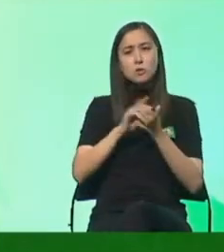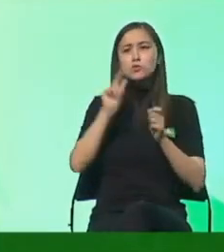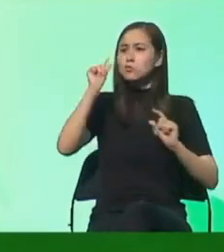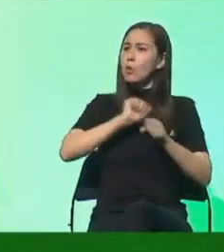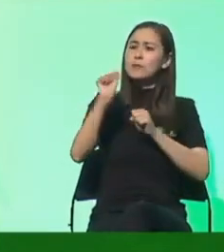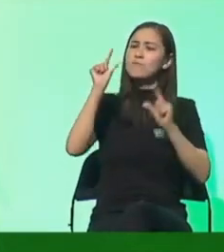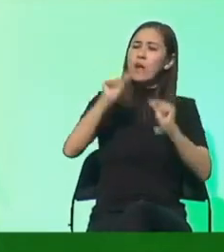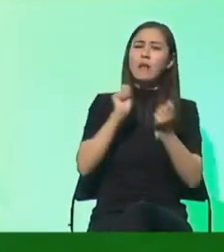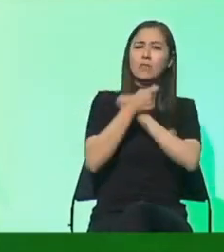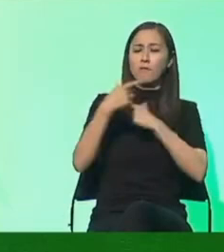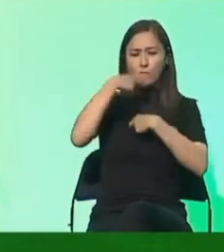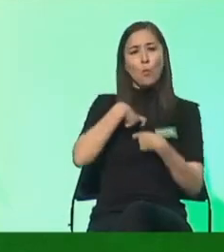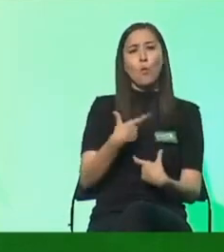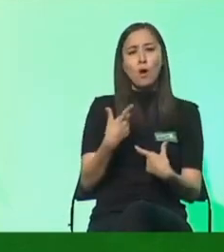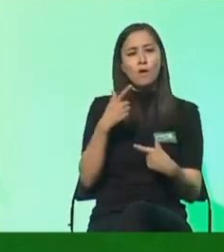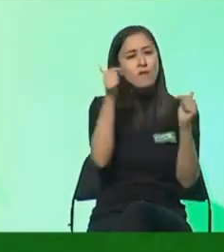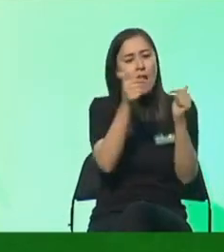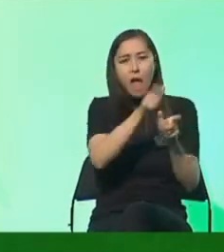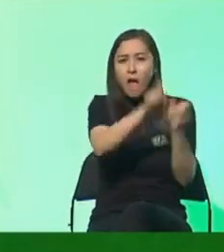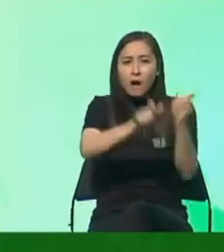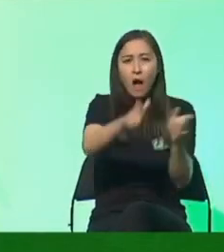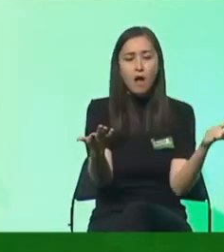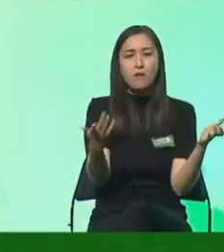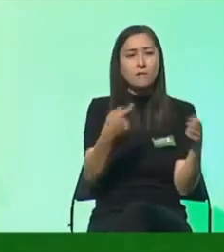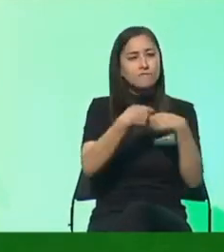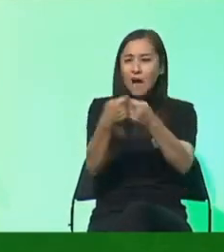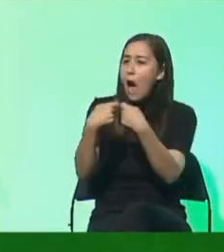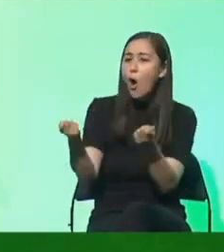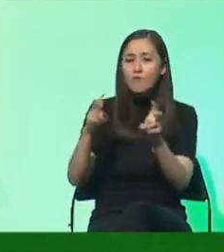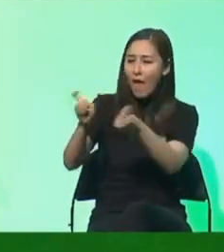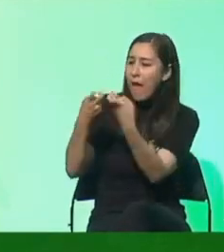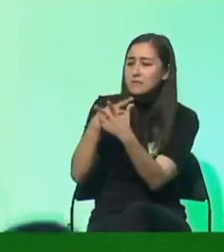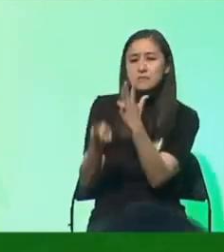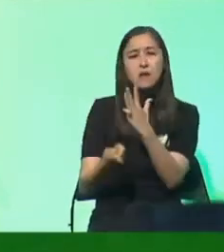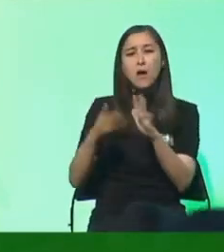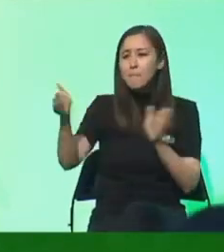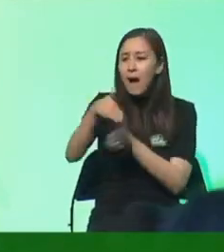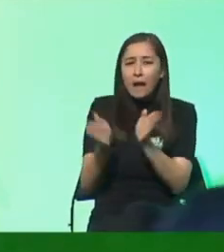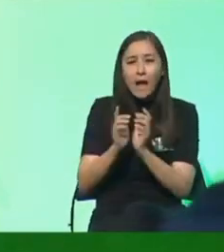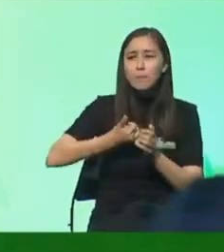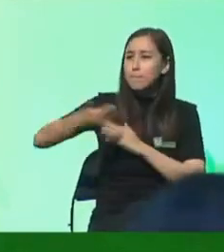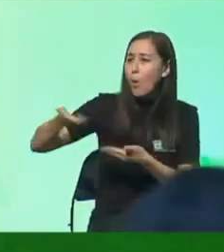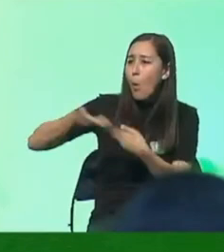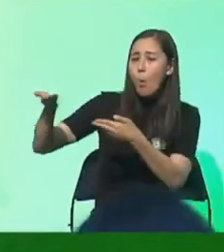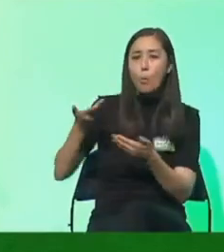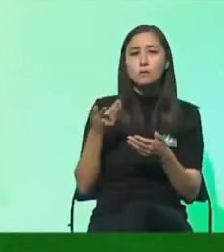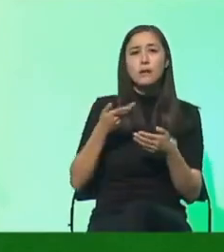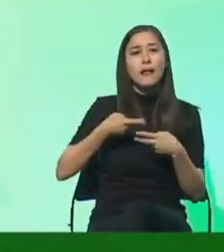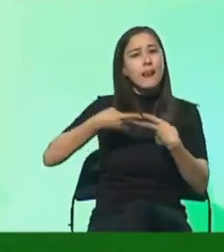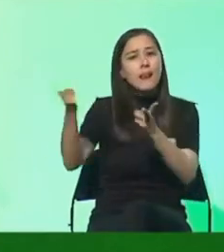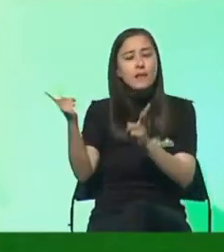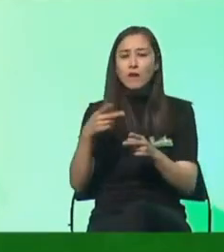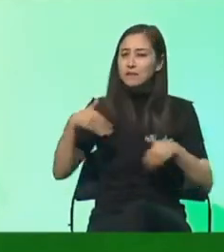haben Pflegerinnen und Pfleger, VerkäuferInnen, ErzieherInnen, Paketboten, Menschen bei den Lieferdiensten